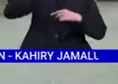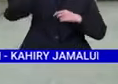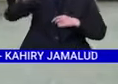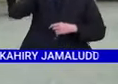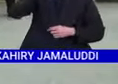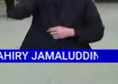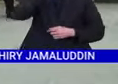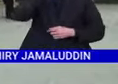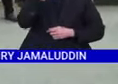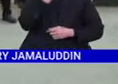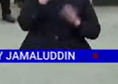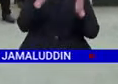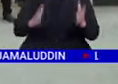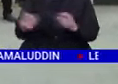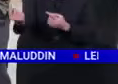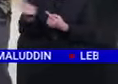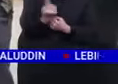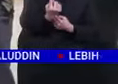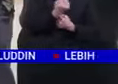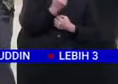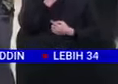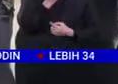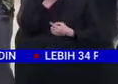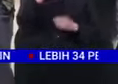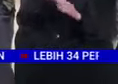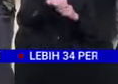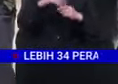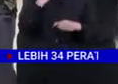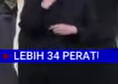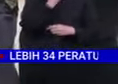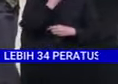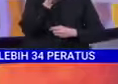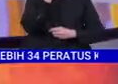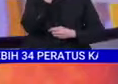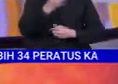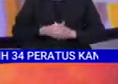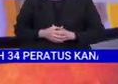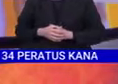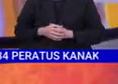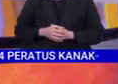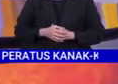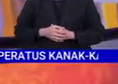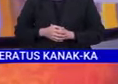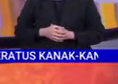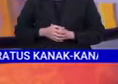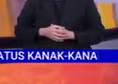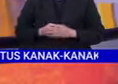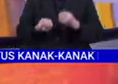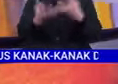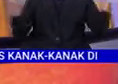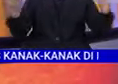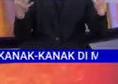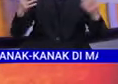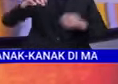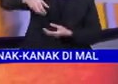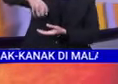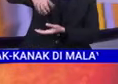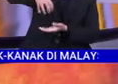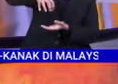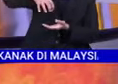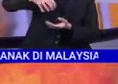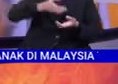tegas terhadap individu yang dikesan merokok dalam premis makanan lebih banyak pilih bomber